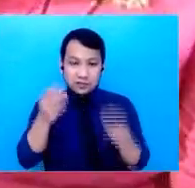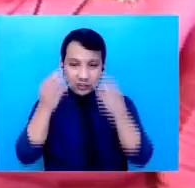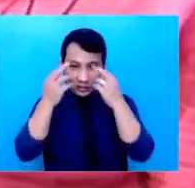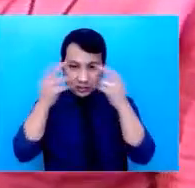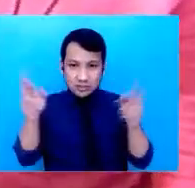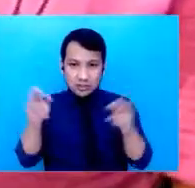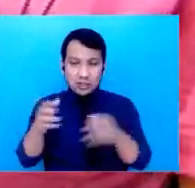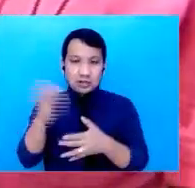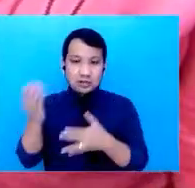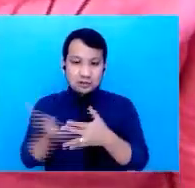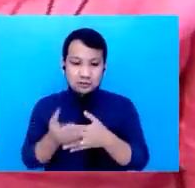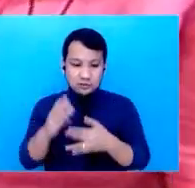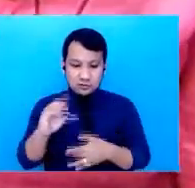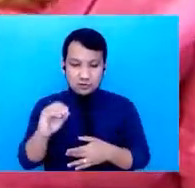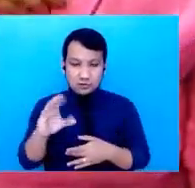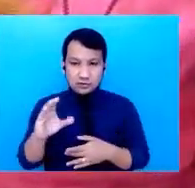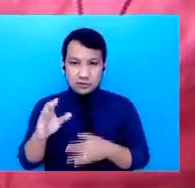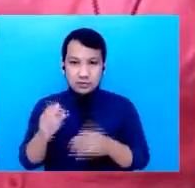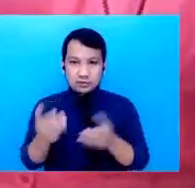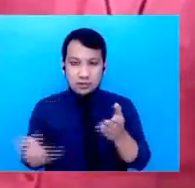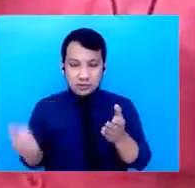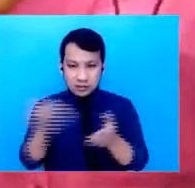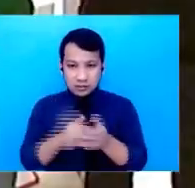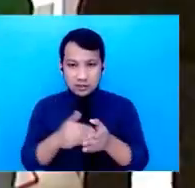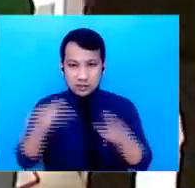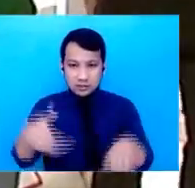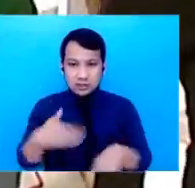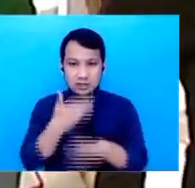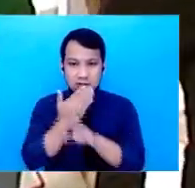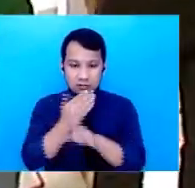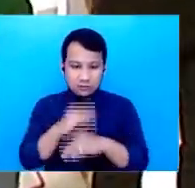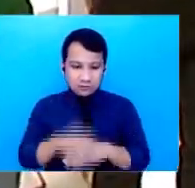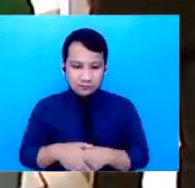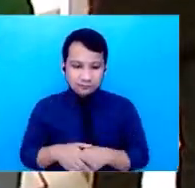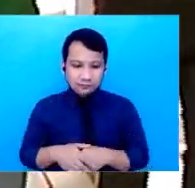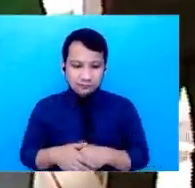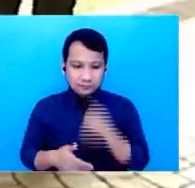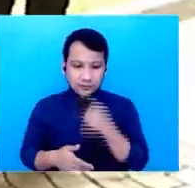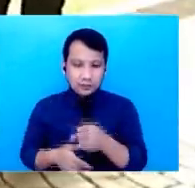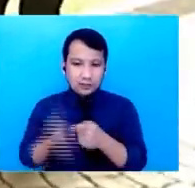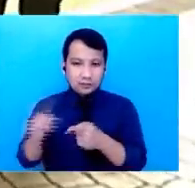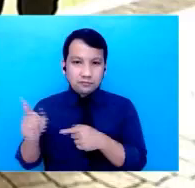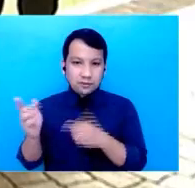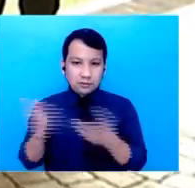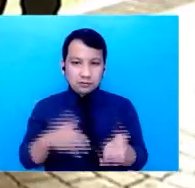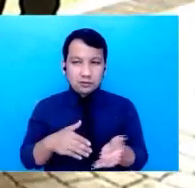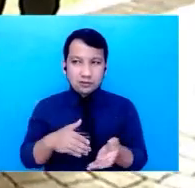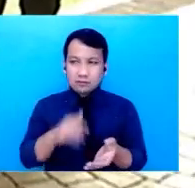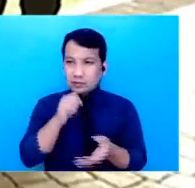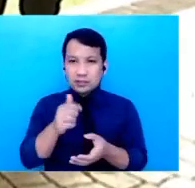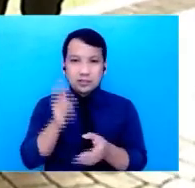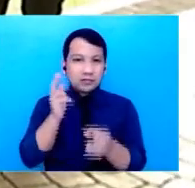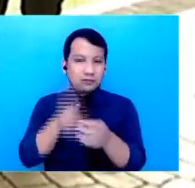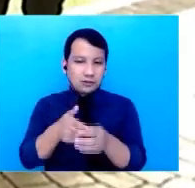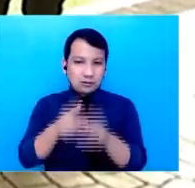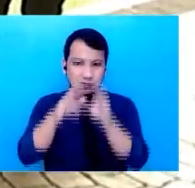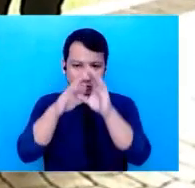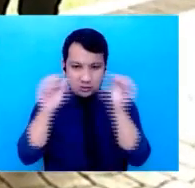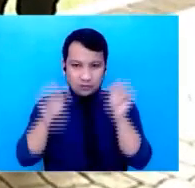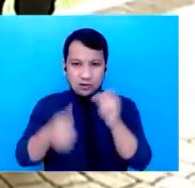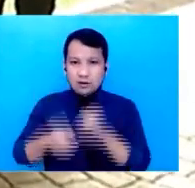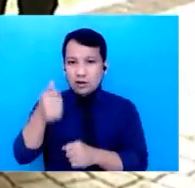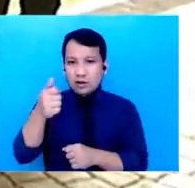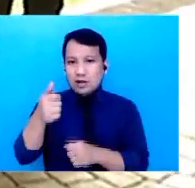kanyang COC bilang re-electionist sa Davao City. Sabi ko, ay nako, mamamatay ko pag di ka tumakbo. You won't. Hold my